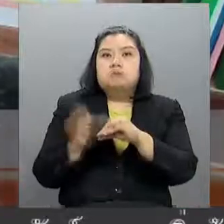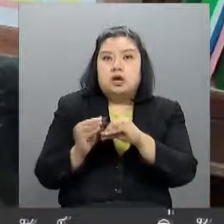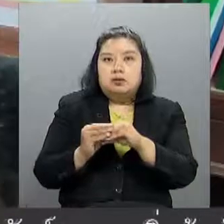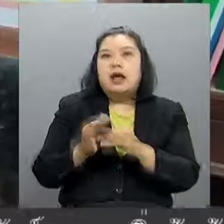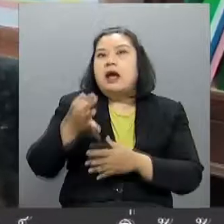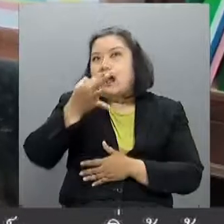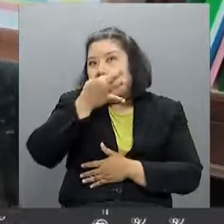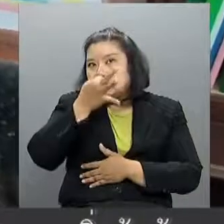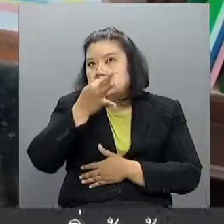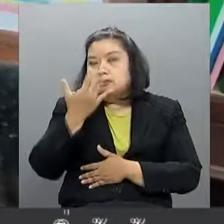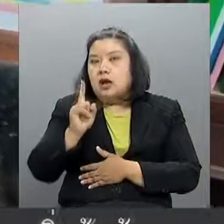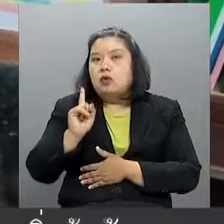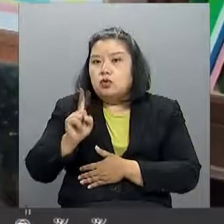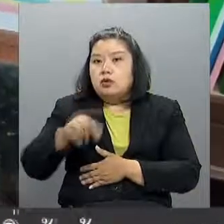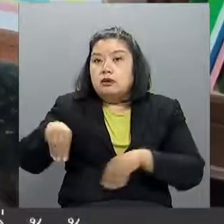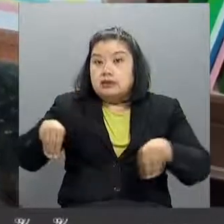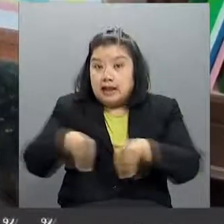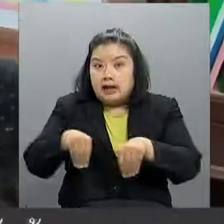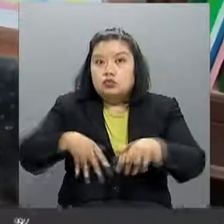ศึกษาของโรงเรียน